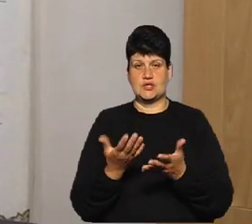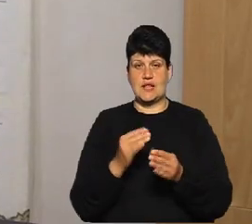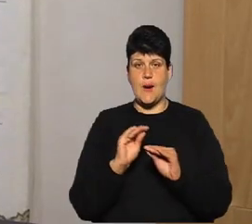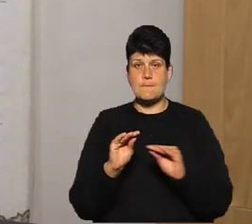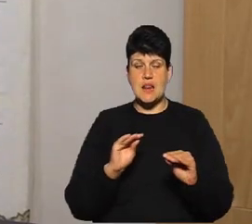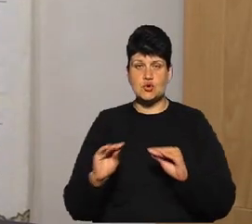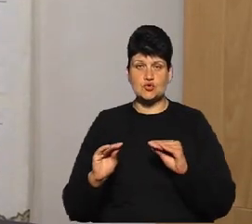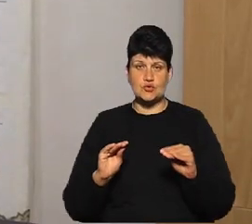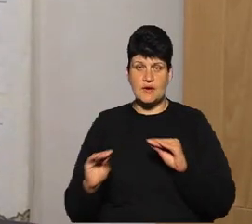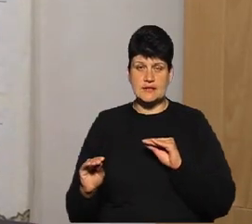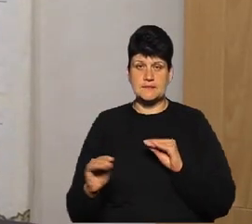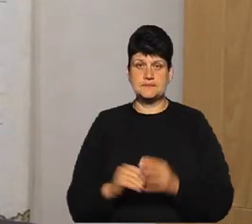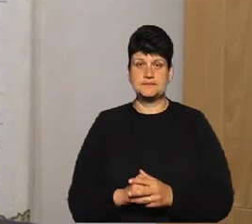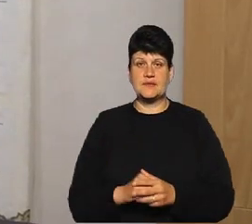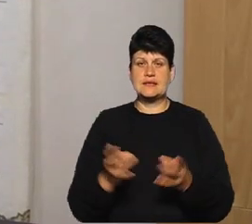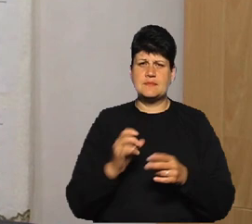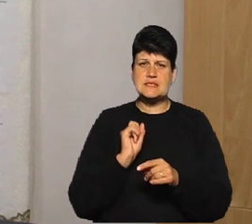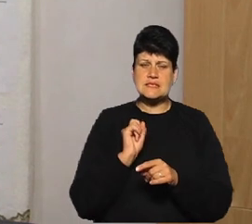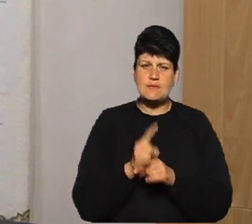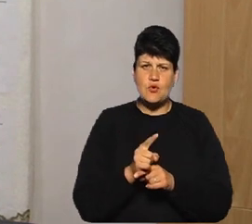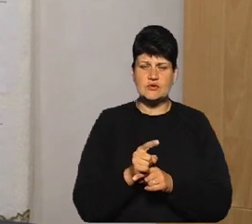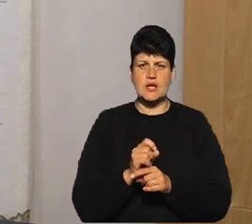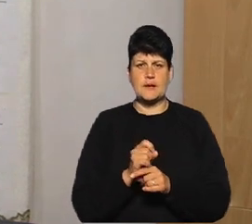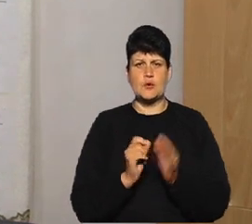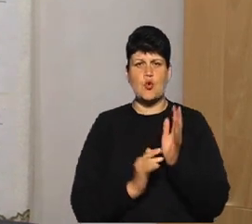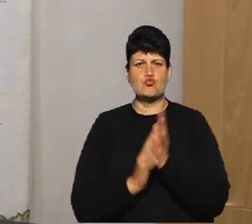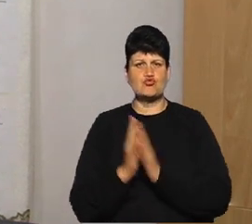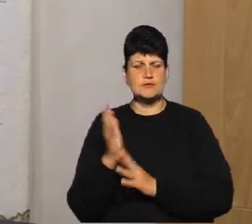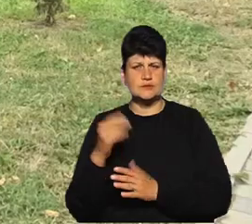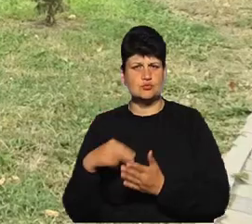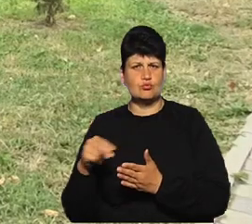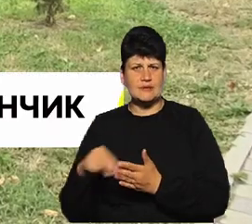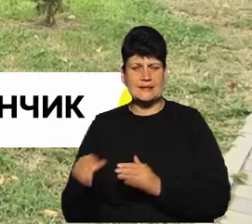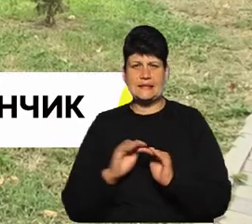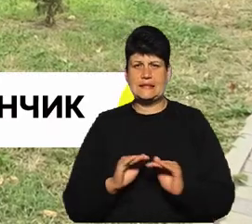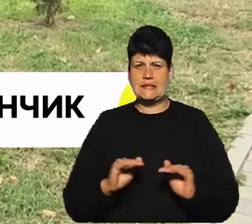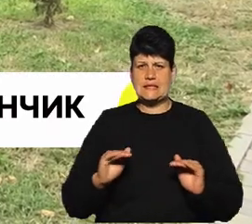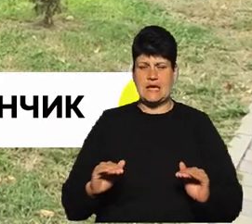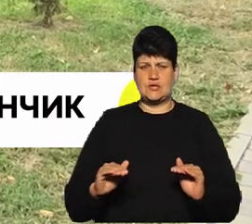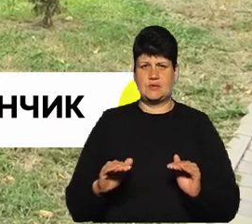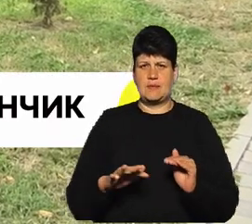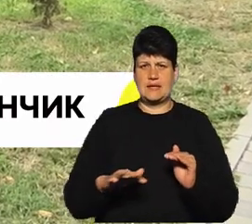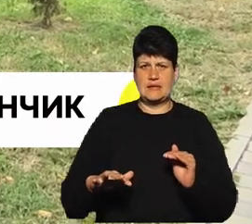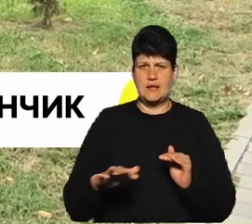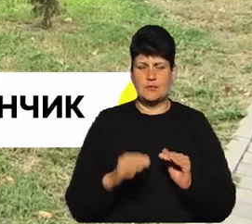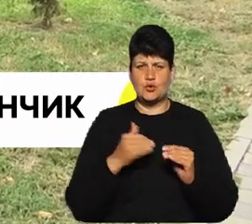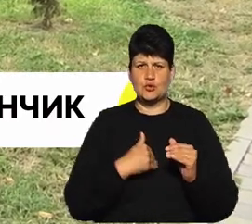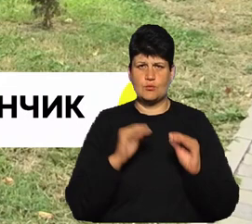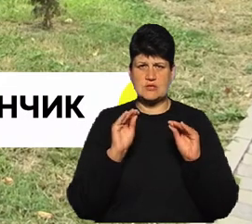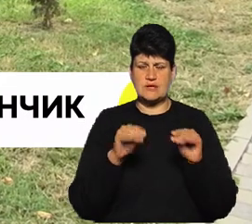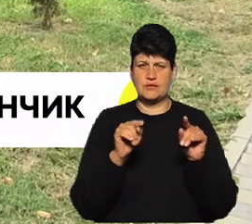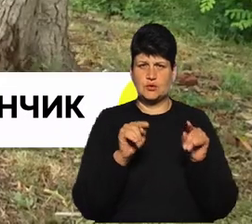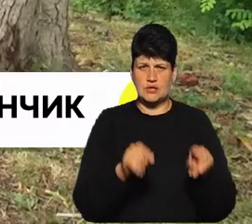закупити декоративні кущі і квіти. Нам треба закупити дитячий майданчик. Ми хочемо туди поставити